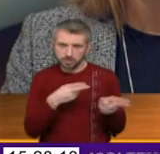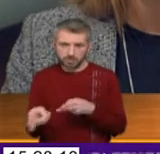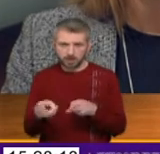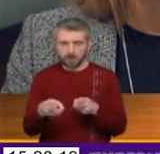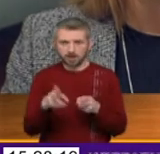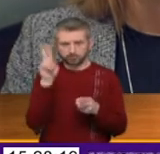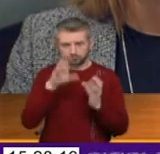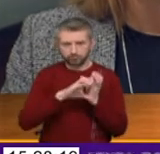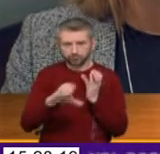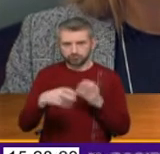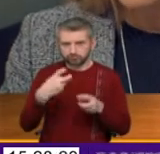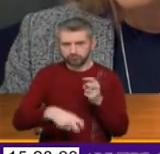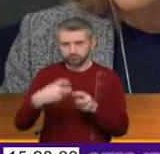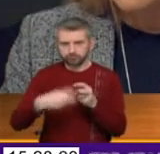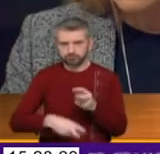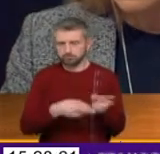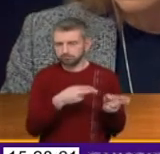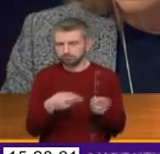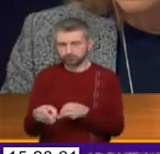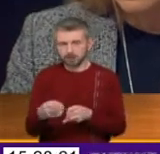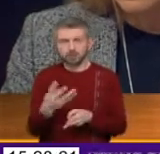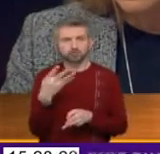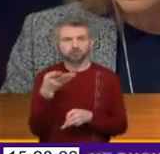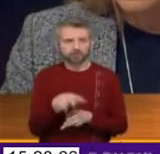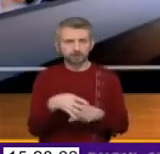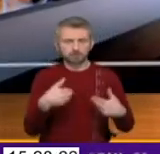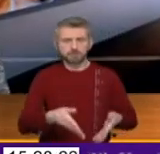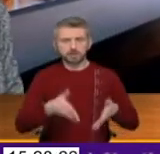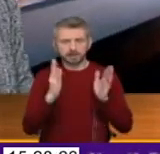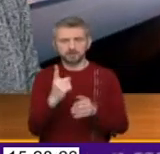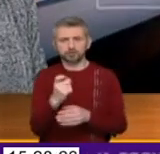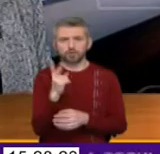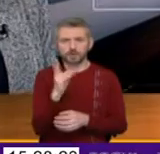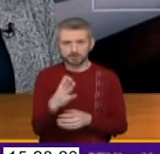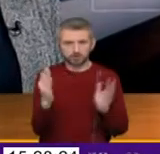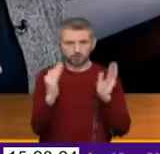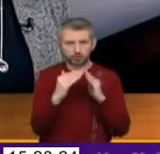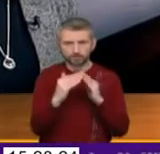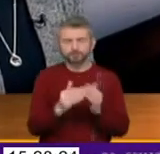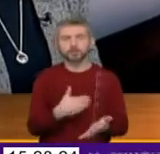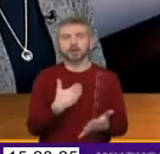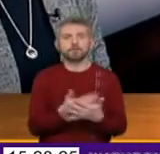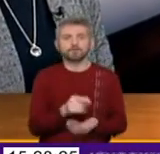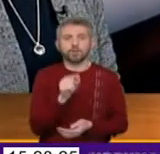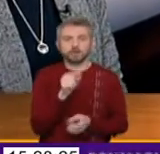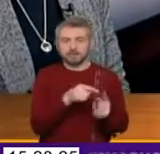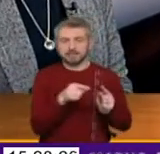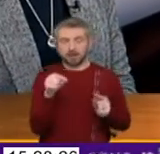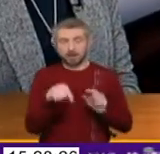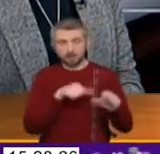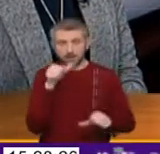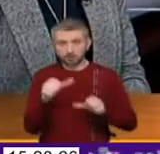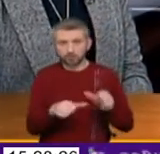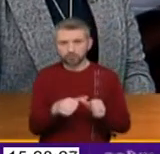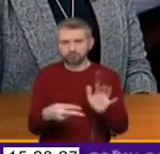трубу. Угу. И вот это, значит, 4 подъезда, 100 квартир дом. И вот это за этот год только,